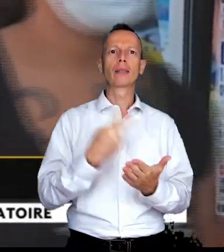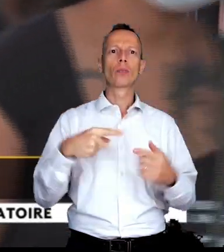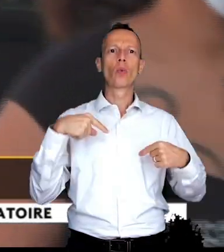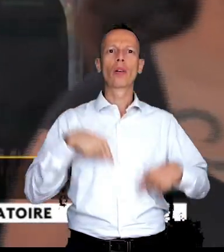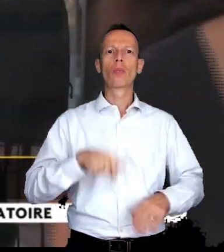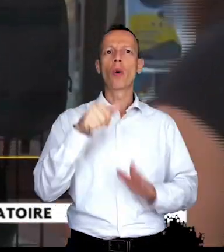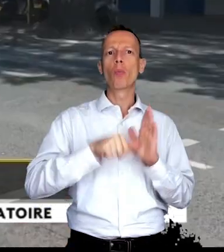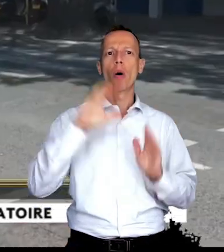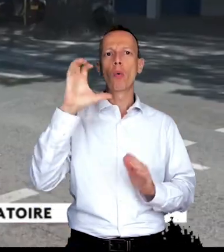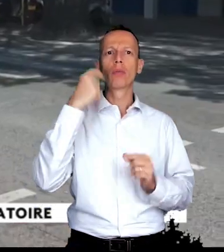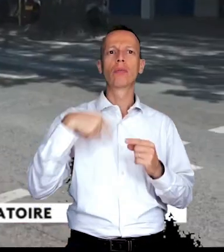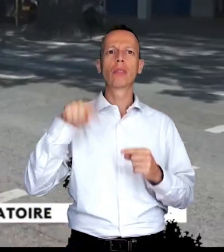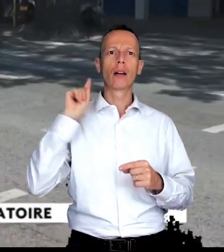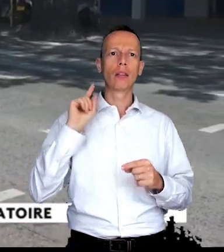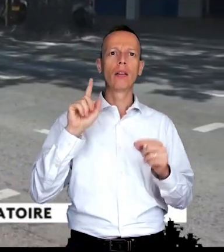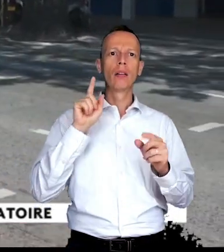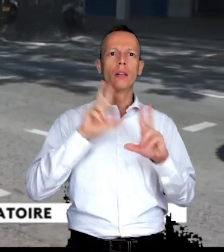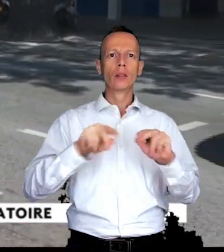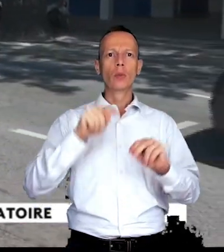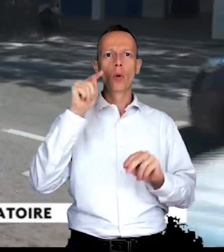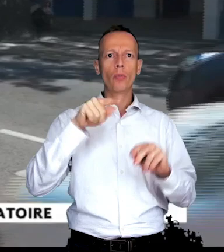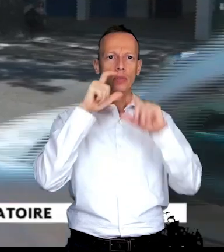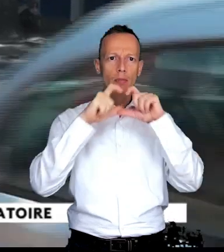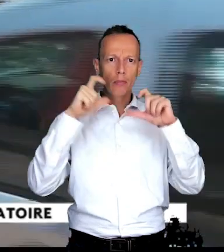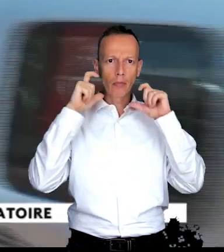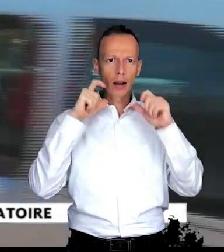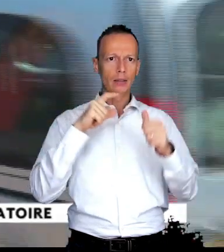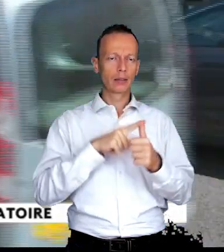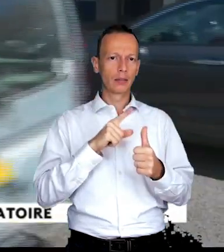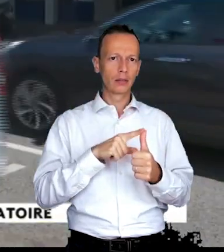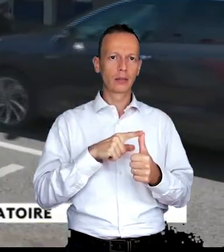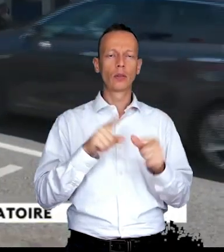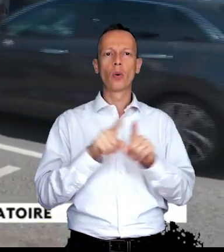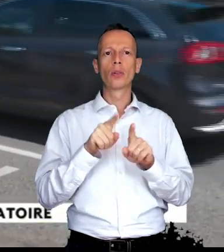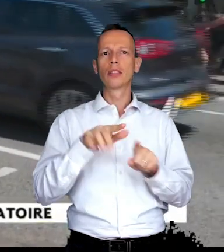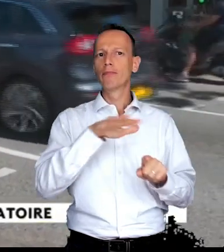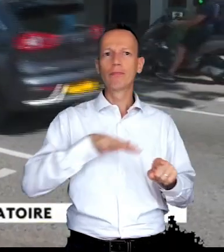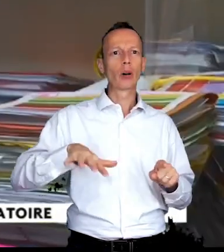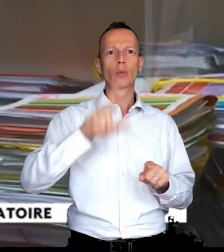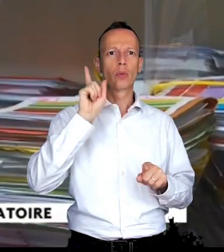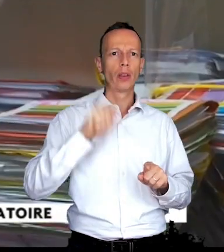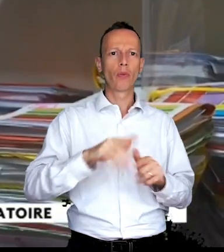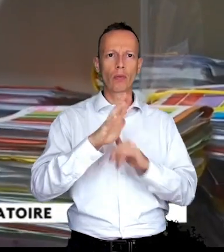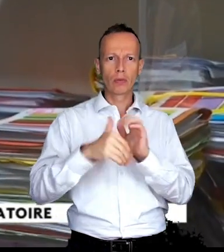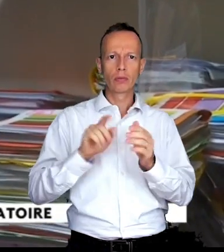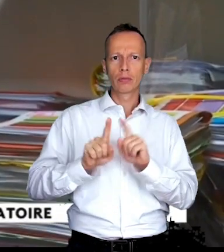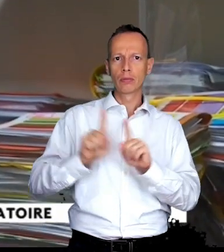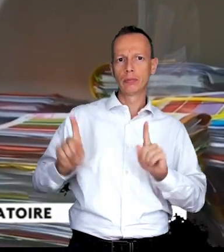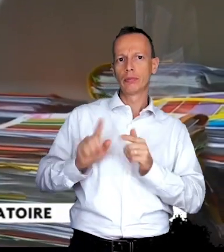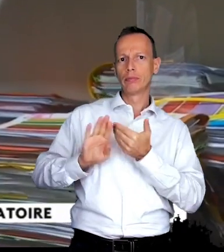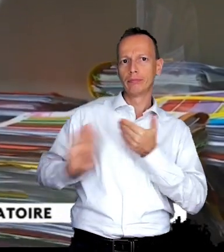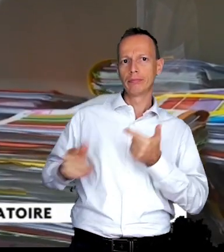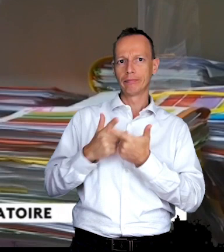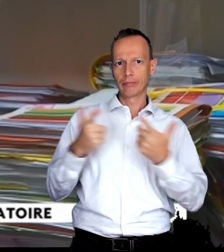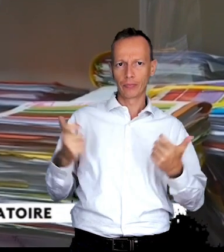tribunaux pour déposer cette fois 2 recours. Un portant sur l'annulation de l'arrêté du gouvernement du mois d'août dernier obligeant